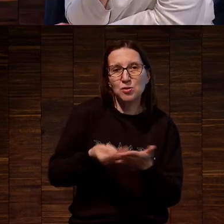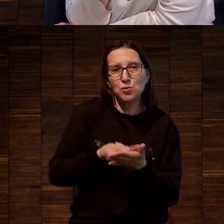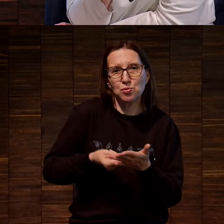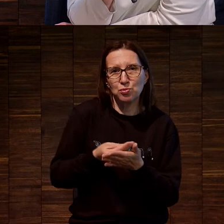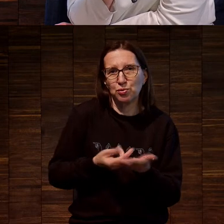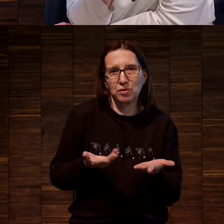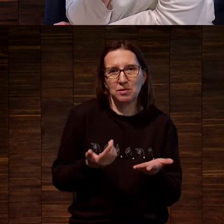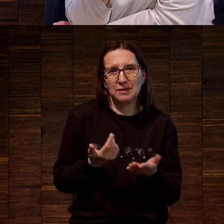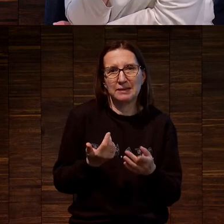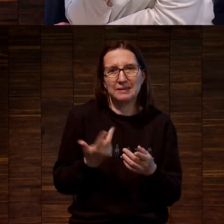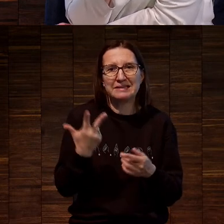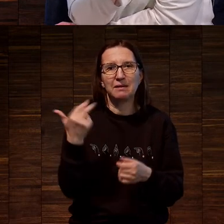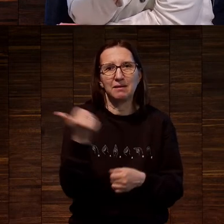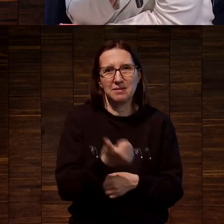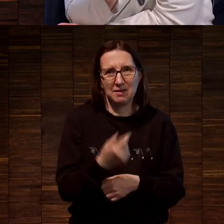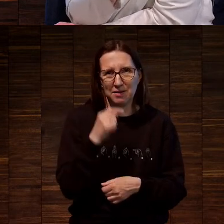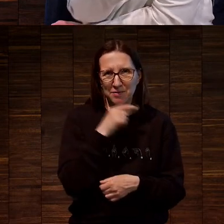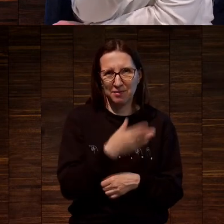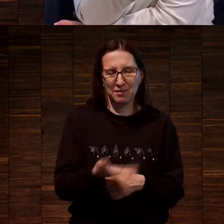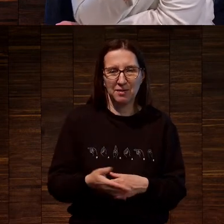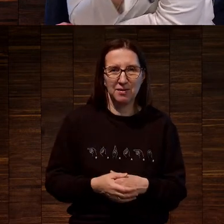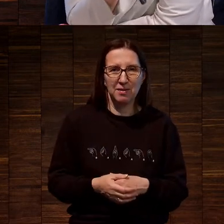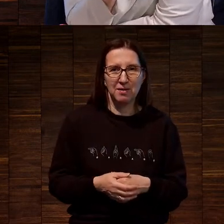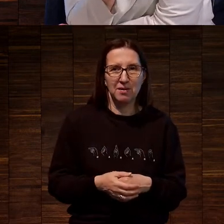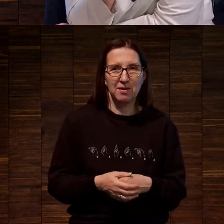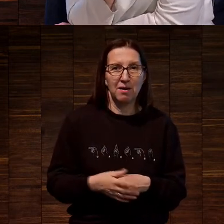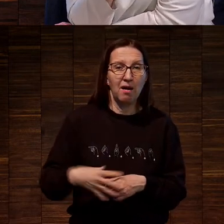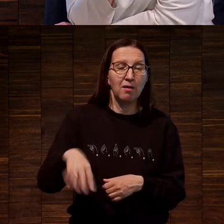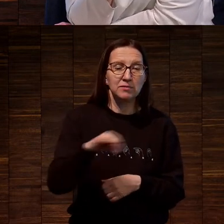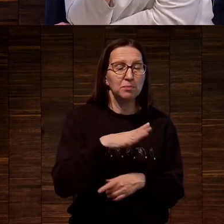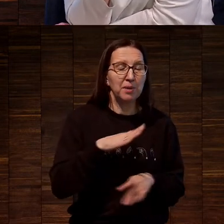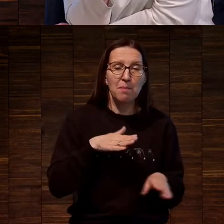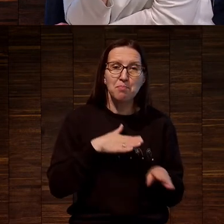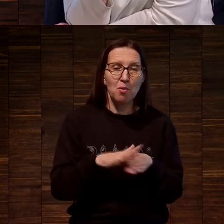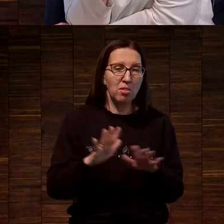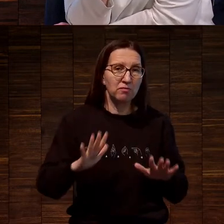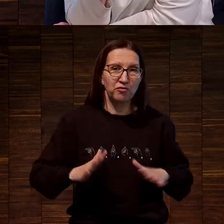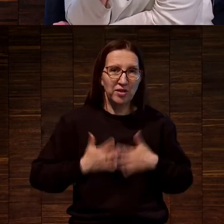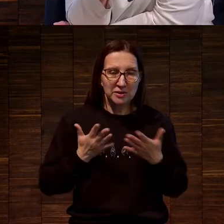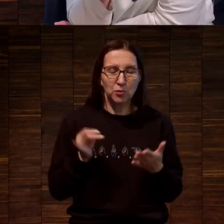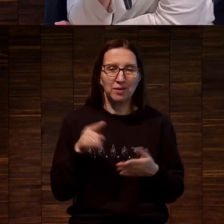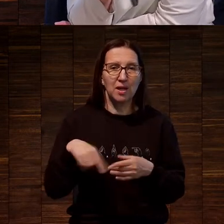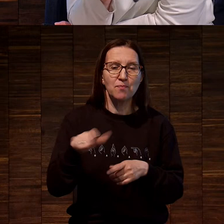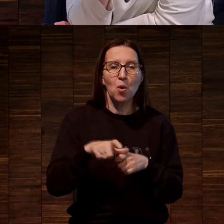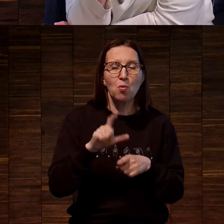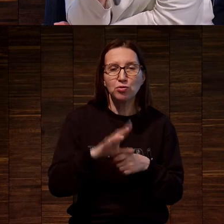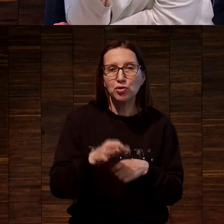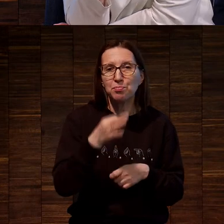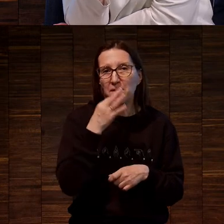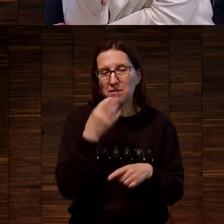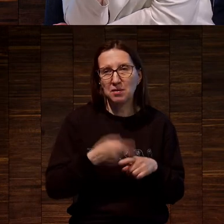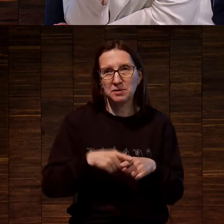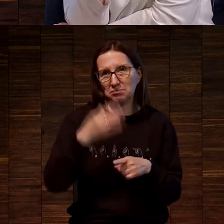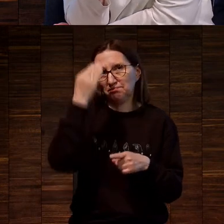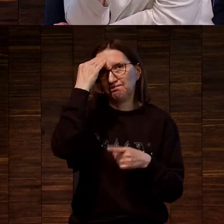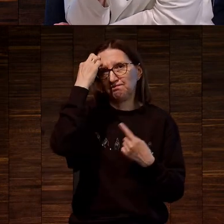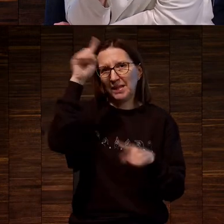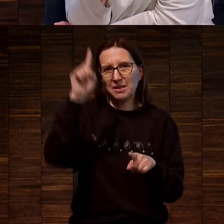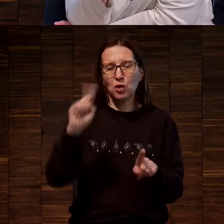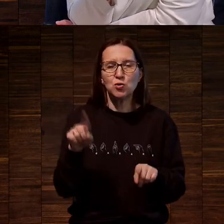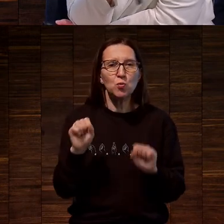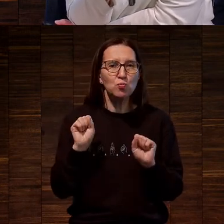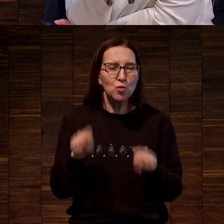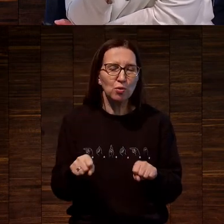рисуют три недели, да. Они были в полном восторге, им очень понравился этот контекст, что